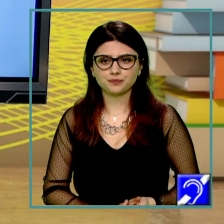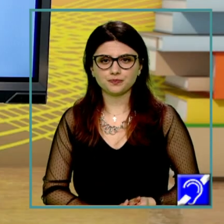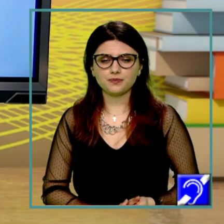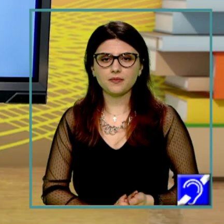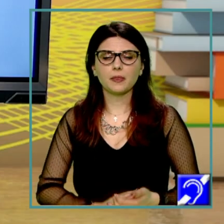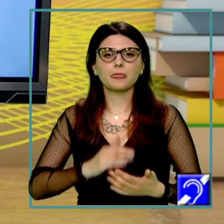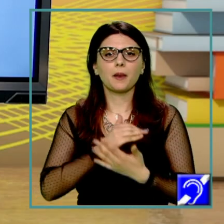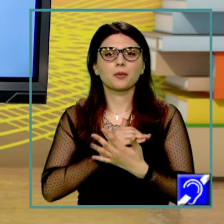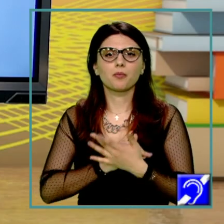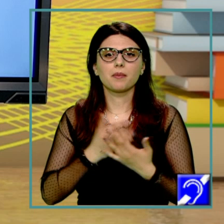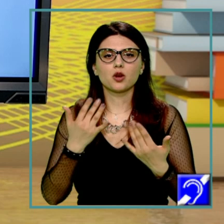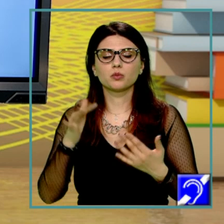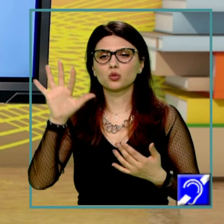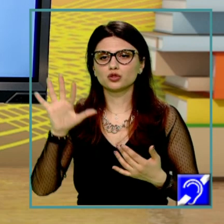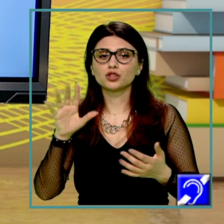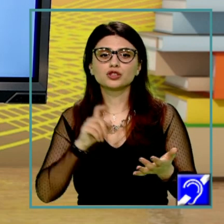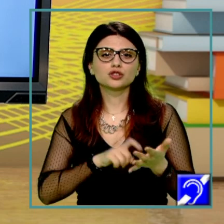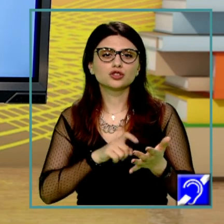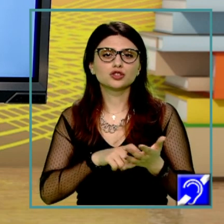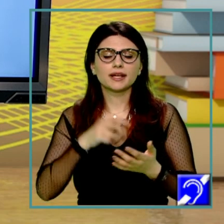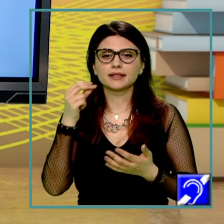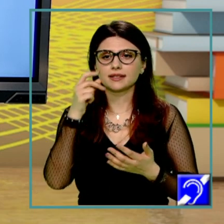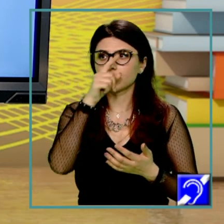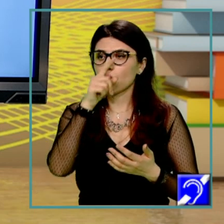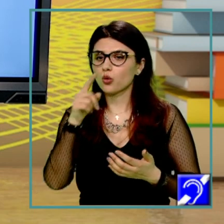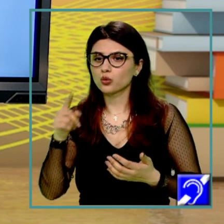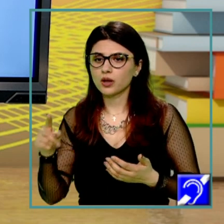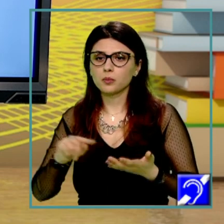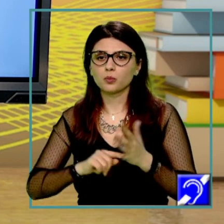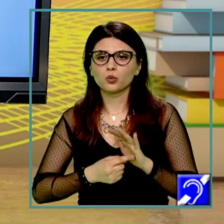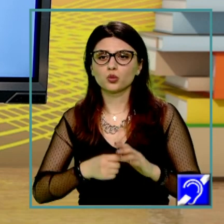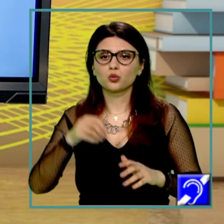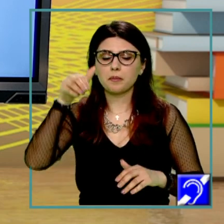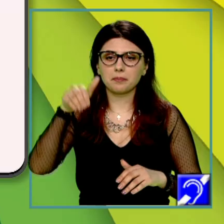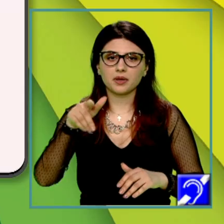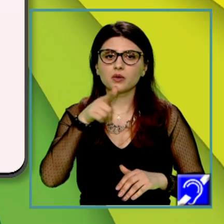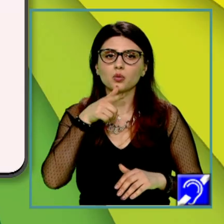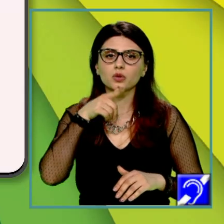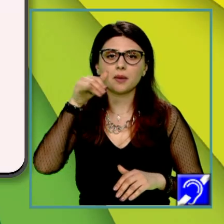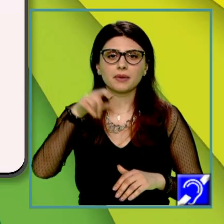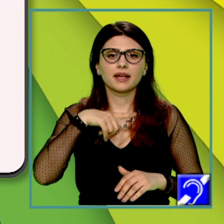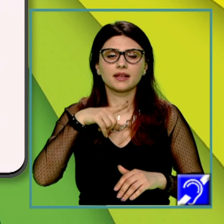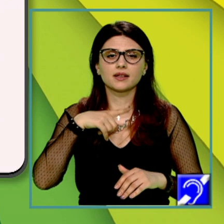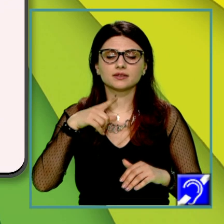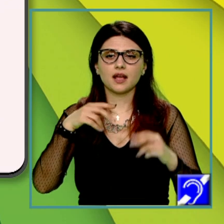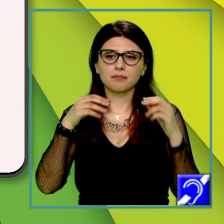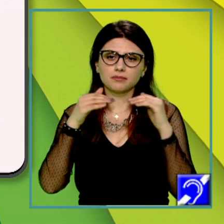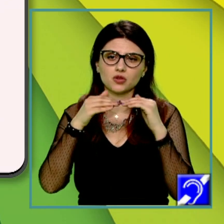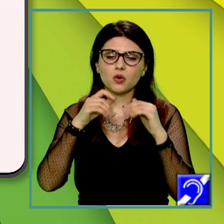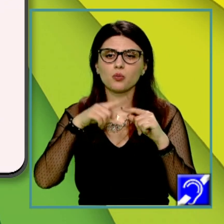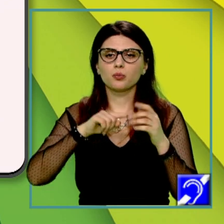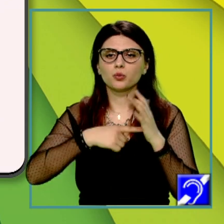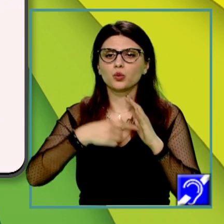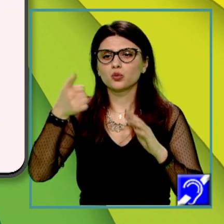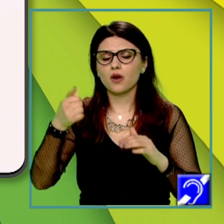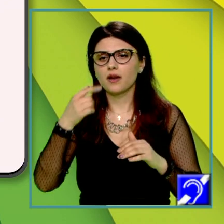problema cinci se cere determinarea coordonatelor punctului m unde m este simetricul punctului a